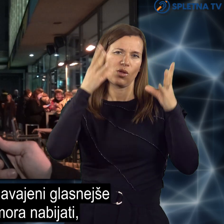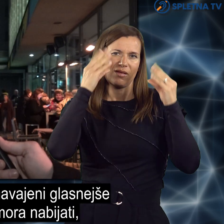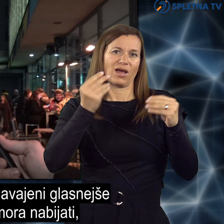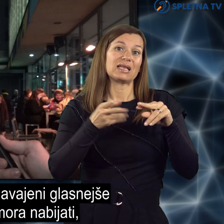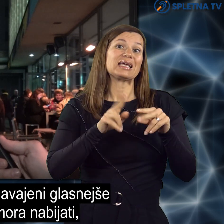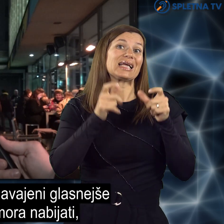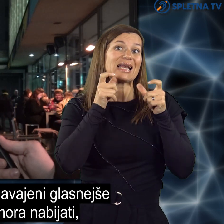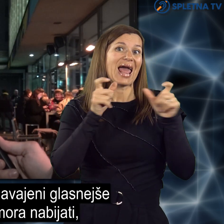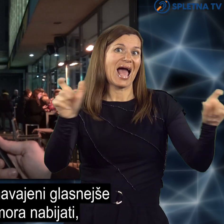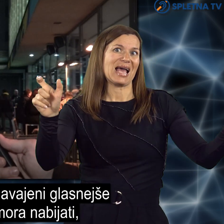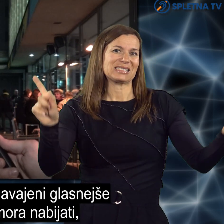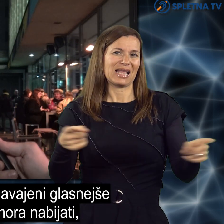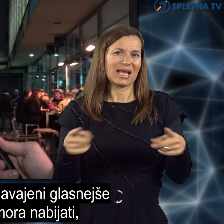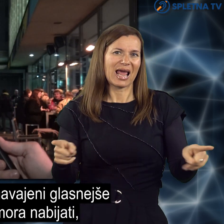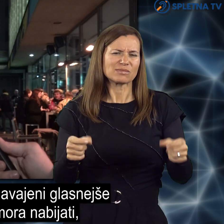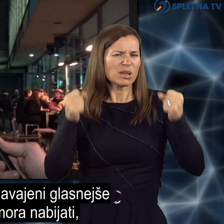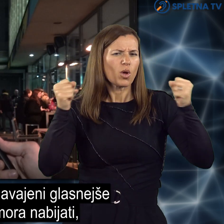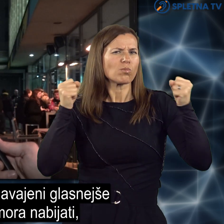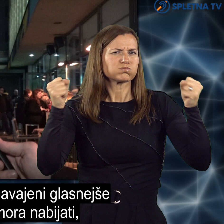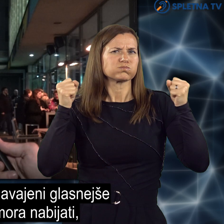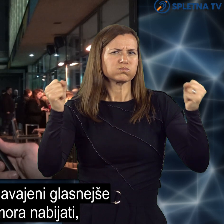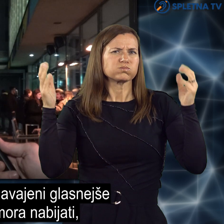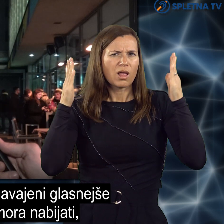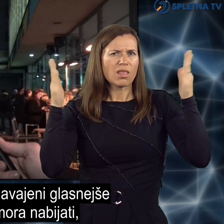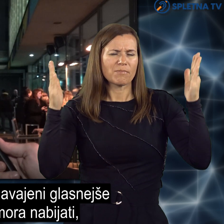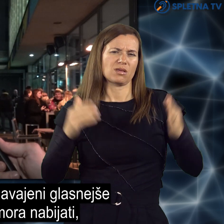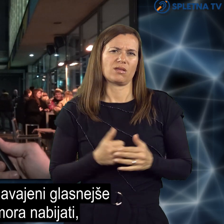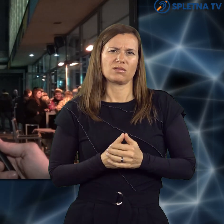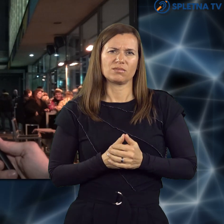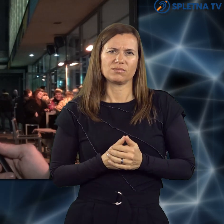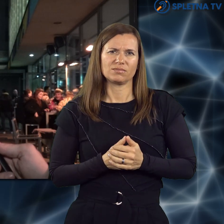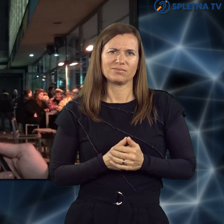tukaj navajeni glasnejše glasbe, to mora nabijati,